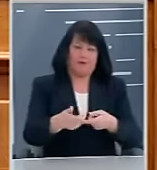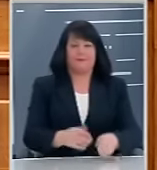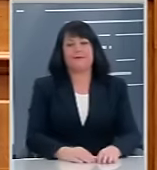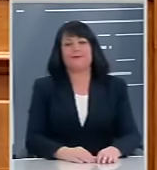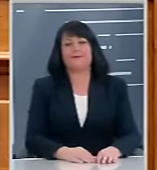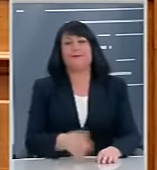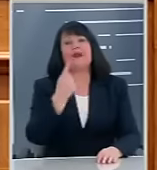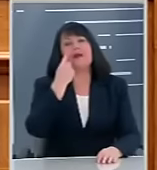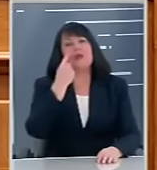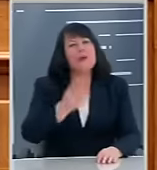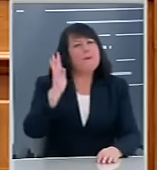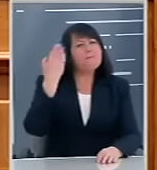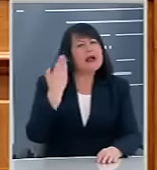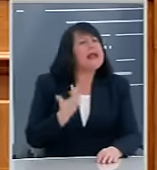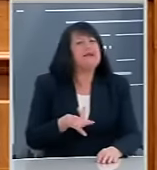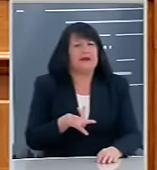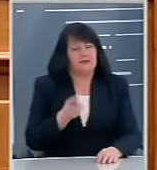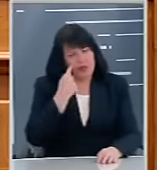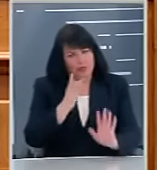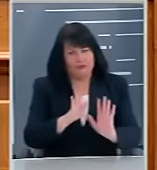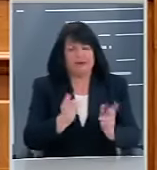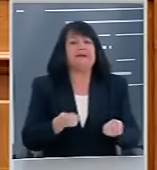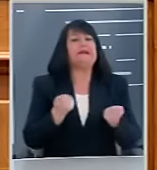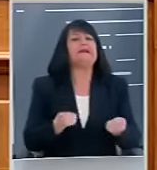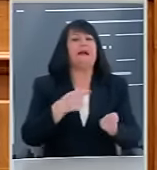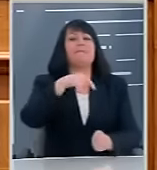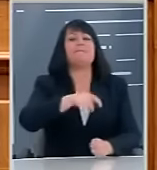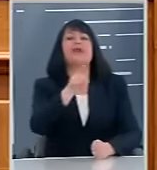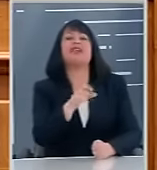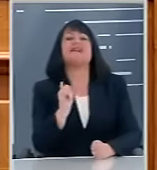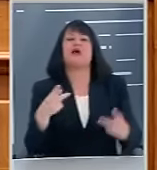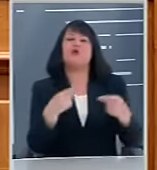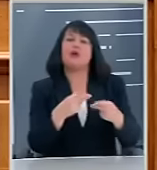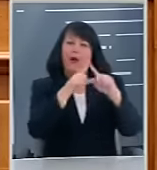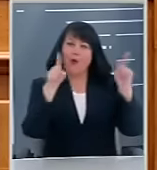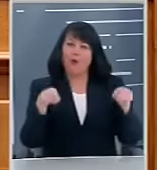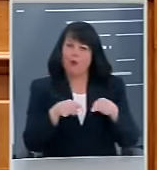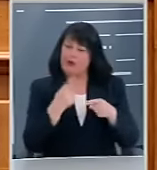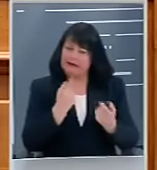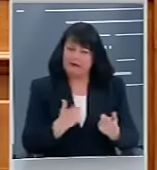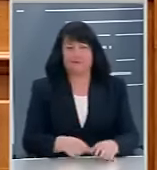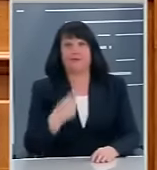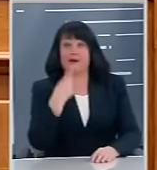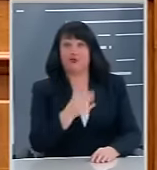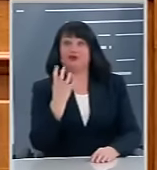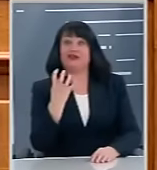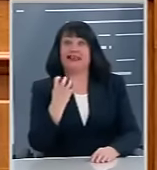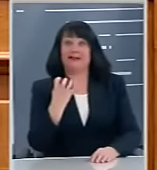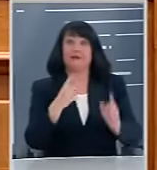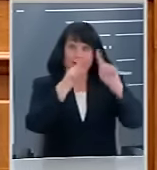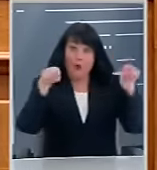να δούμε λοιπόν και το παρελθόν. Τι συνέβη με το PSI. Κουρέψατε 140 δισεκατομμύρια